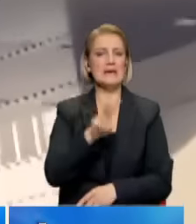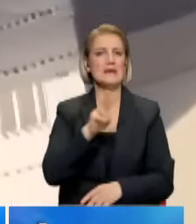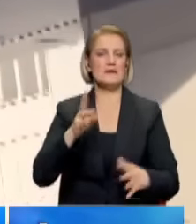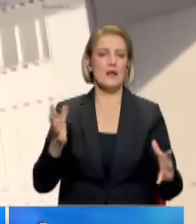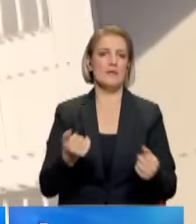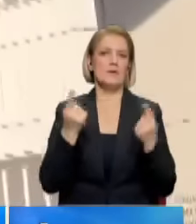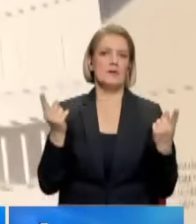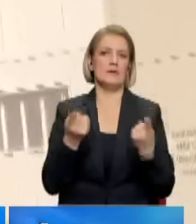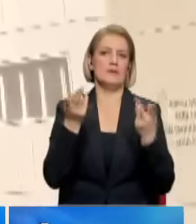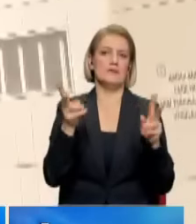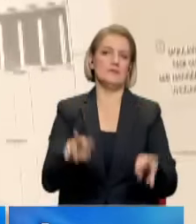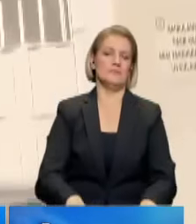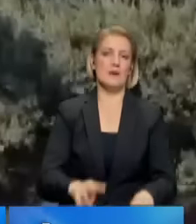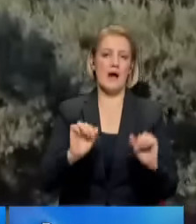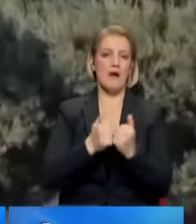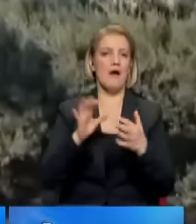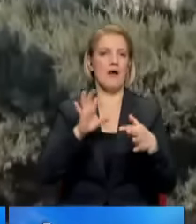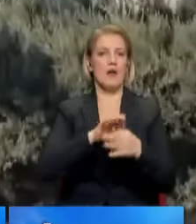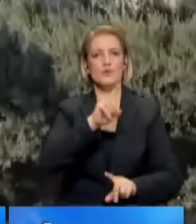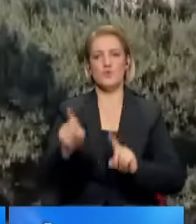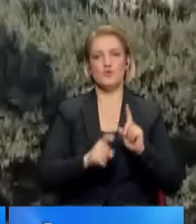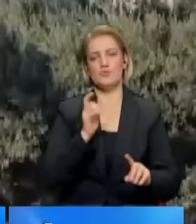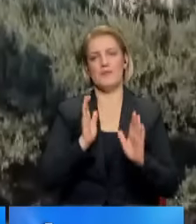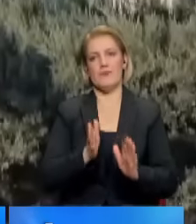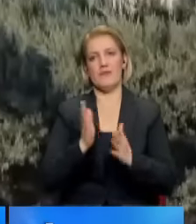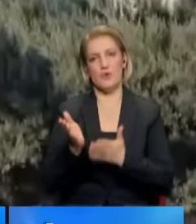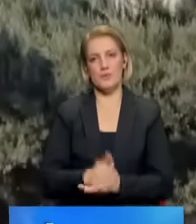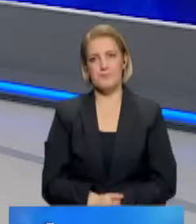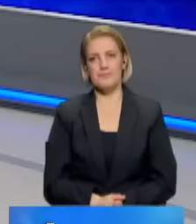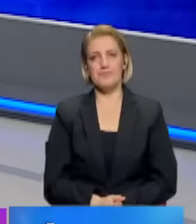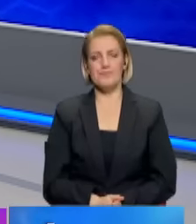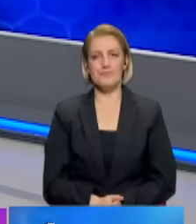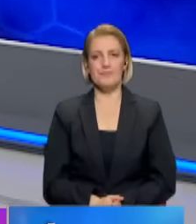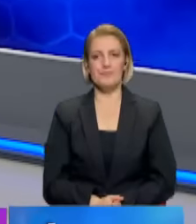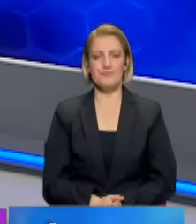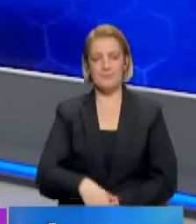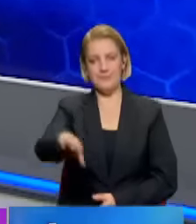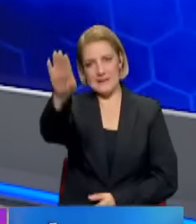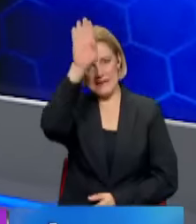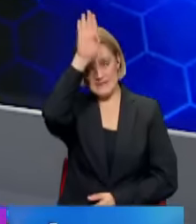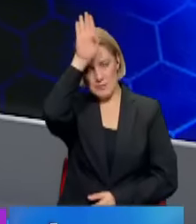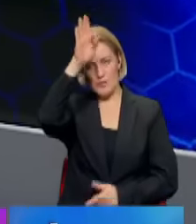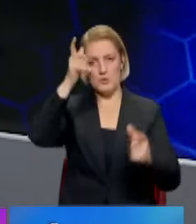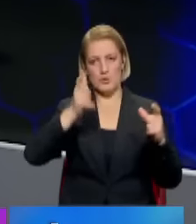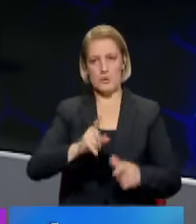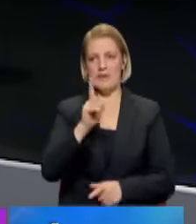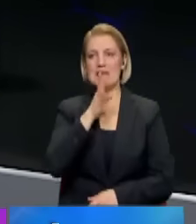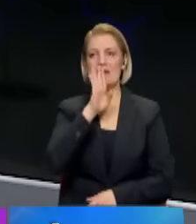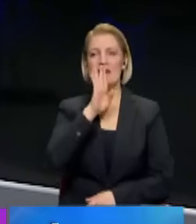de kurtarılamadı. Kazayla ilgili soruşturma devam ediyor. Efendim, İstanbul Kağıthane'de